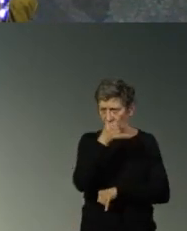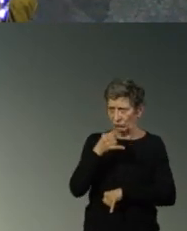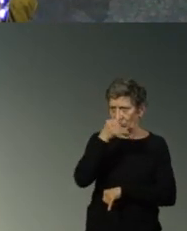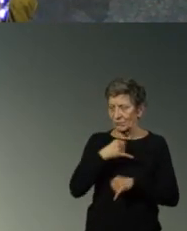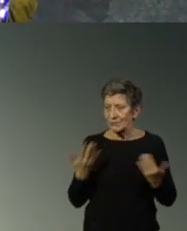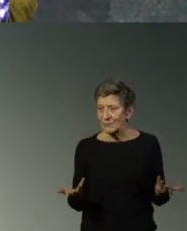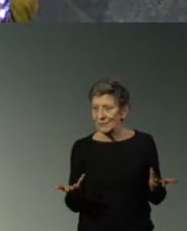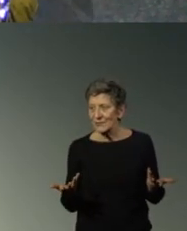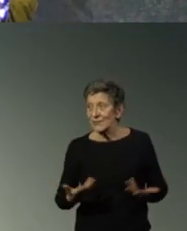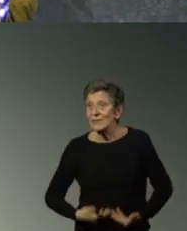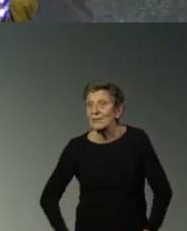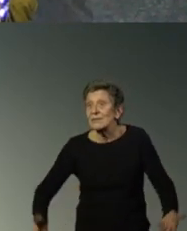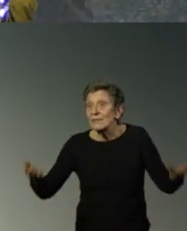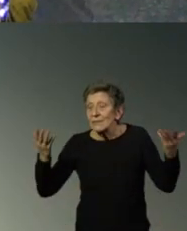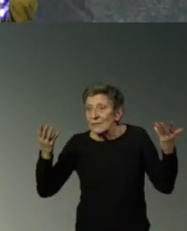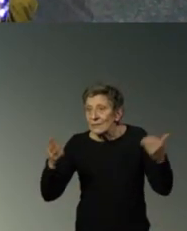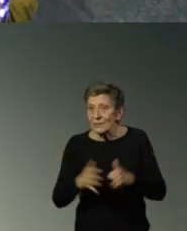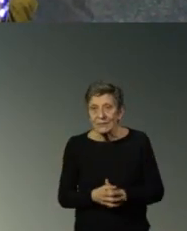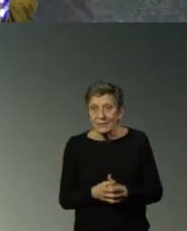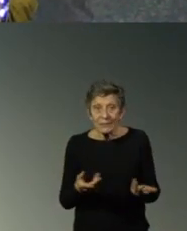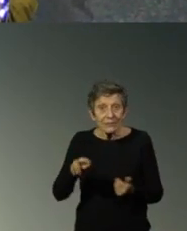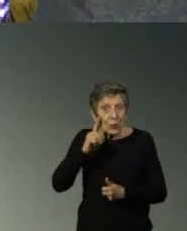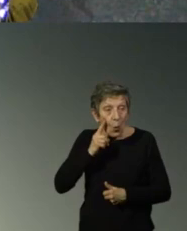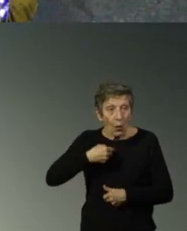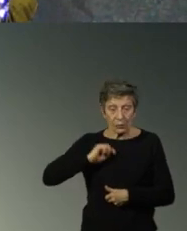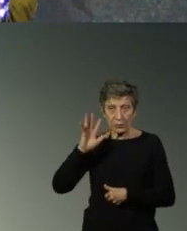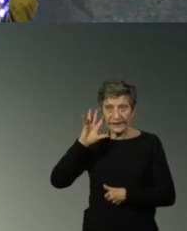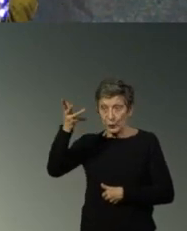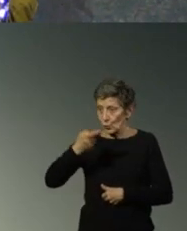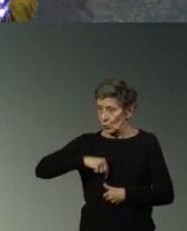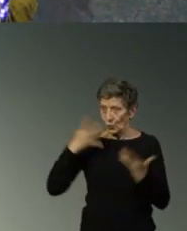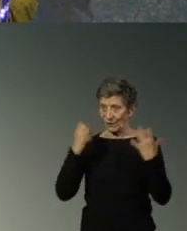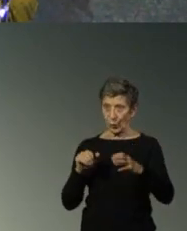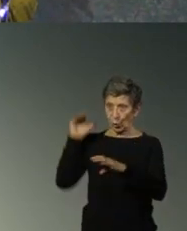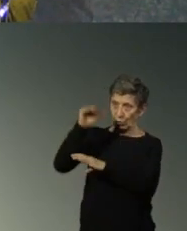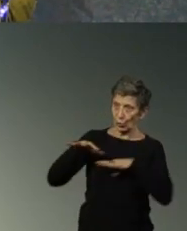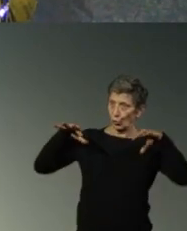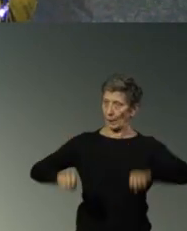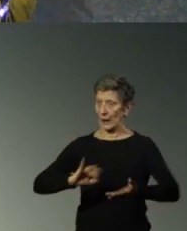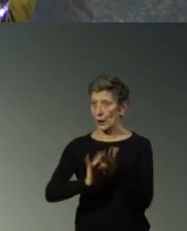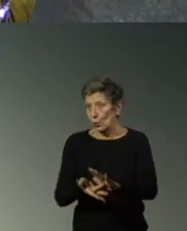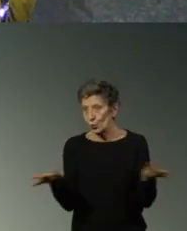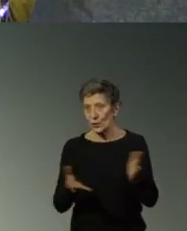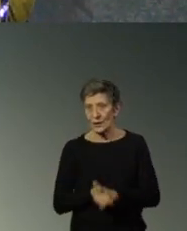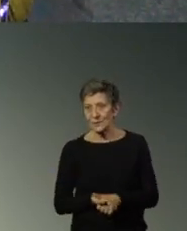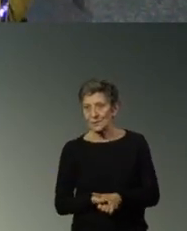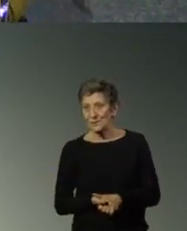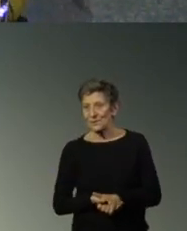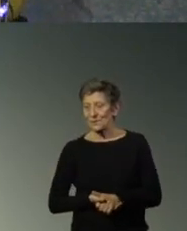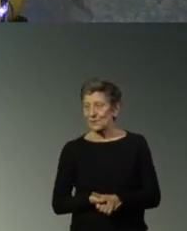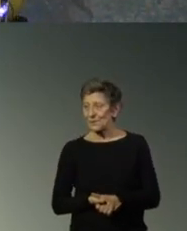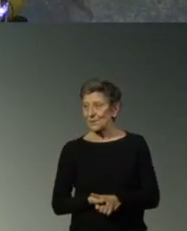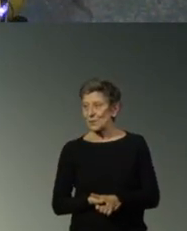sais pas dire d'où ça vient tout ça. Enfin, d'où ça vient notre folie en fait de vouloir tout dominer. C'est un truc, voilà.